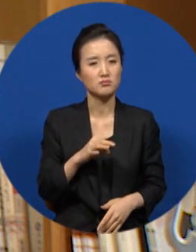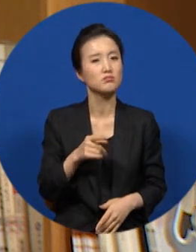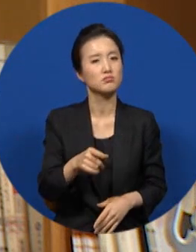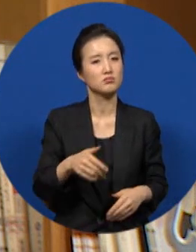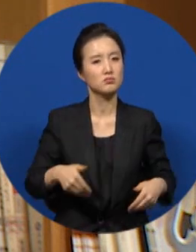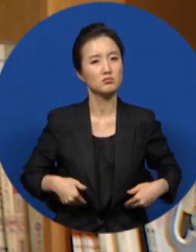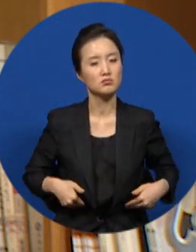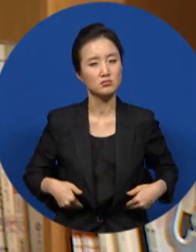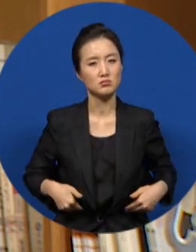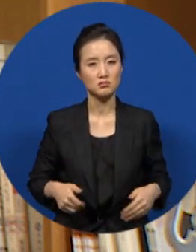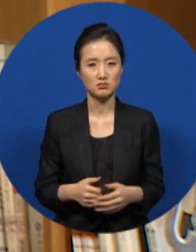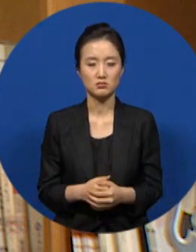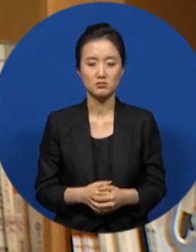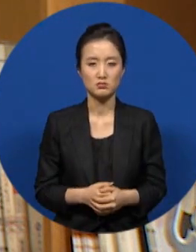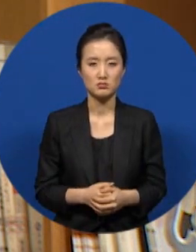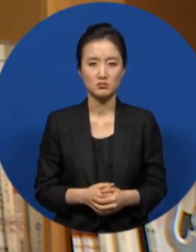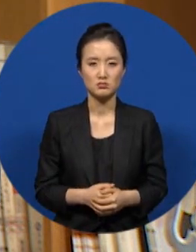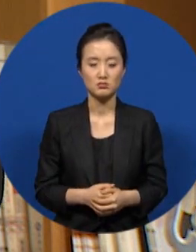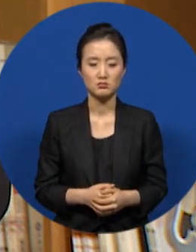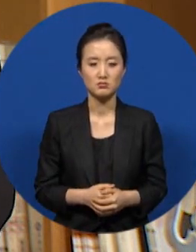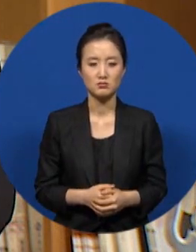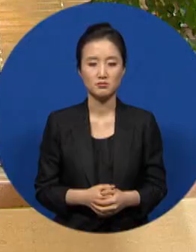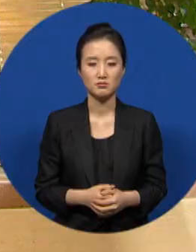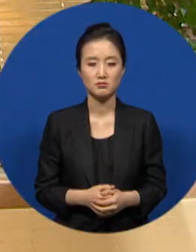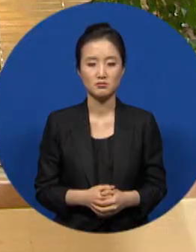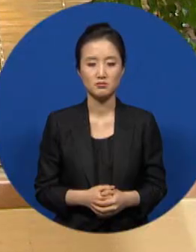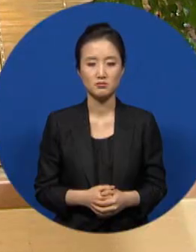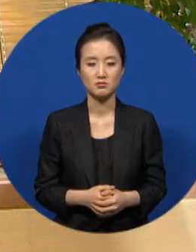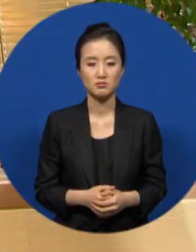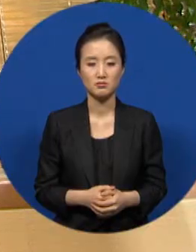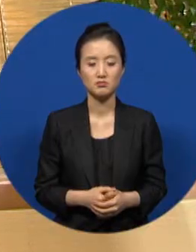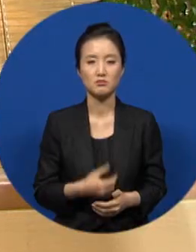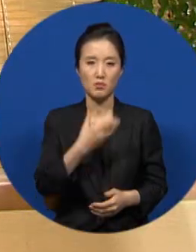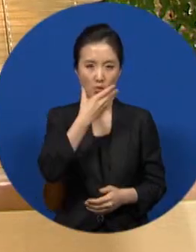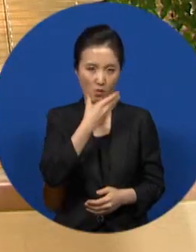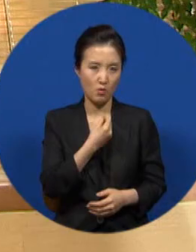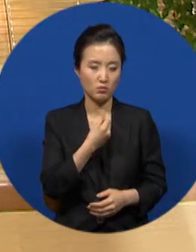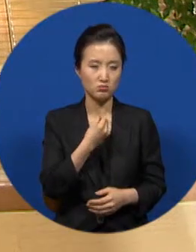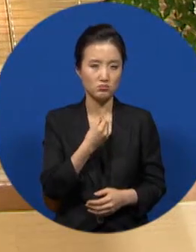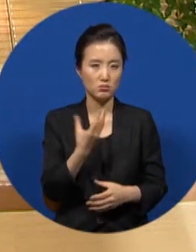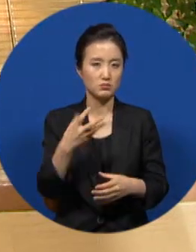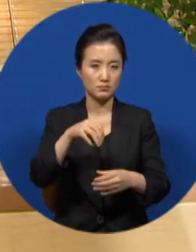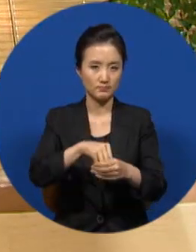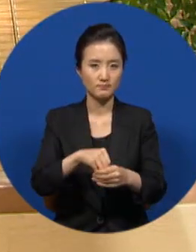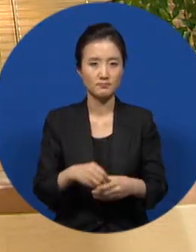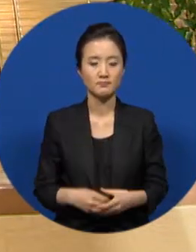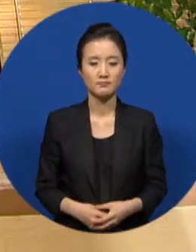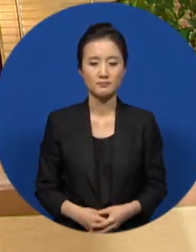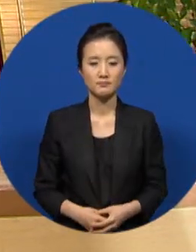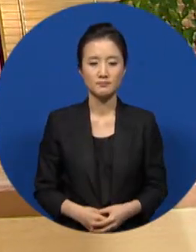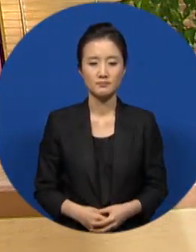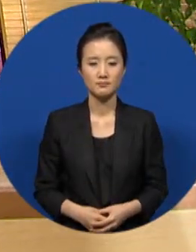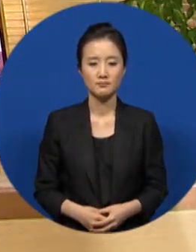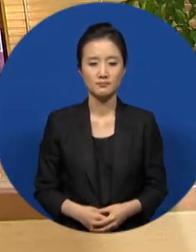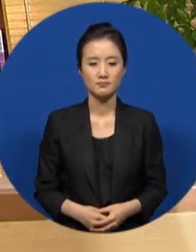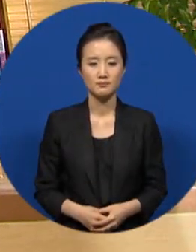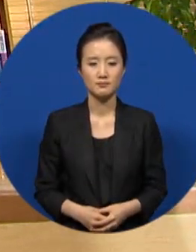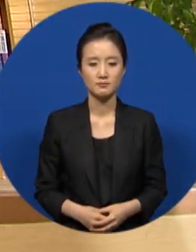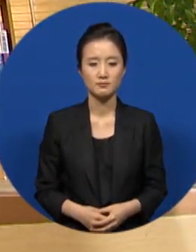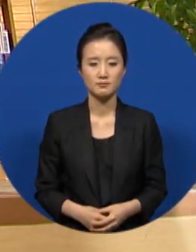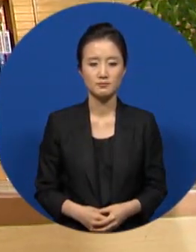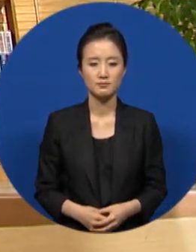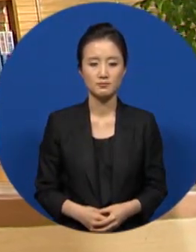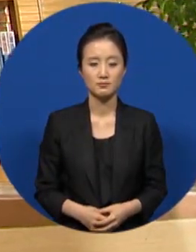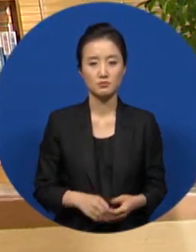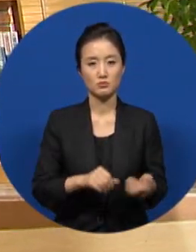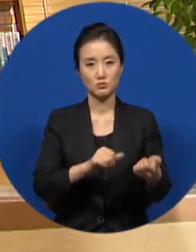봉사하고 적선해주고 하는 것들은 보람 있는 일이죠. 그걸 오복 중에 하나로 꼽았습니다. 그리고 웰다잉이라 하죠.